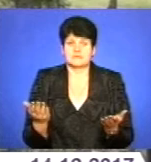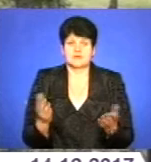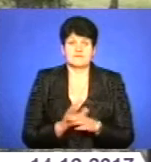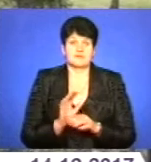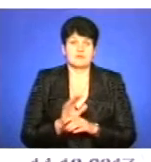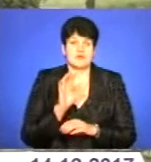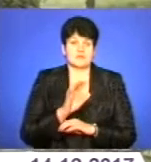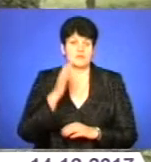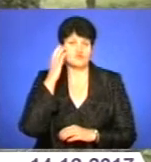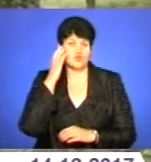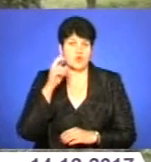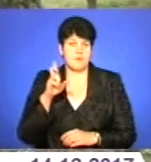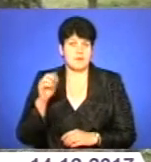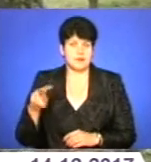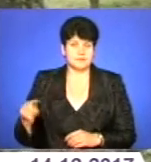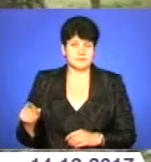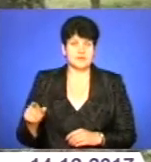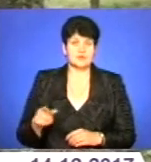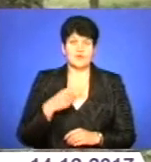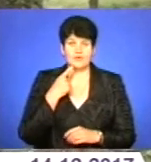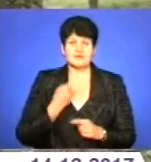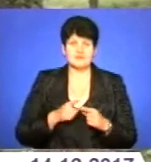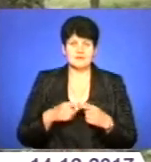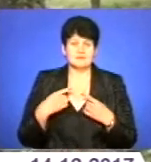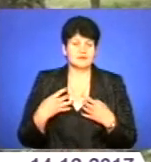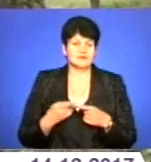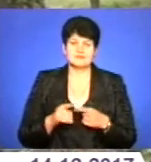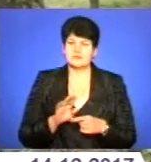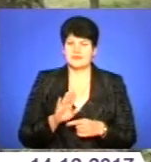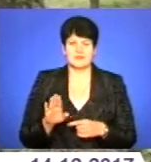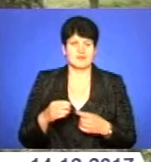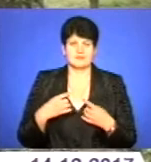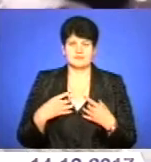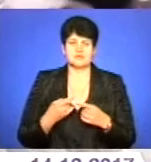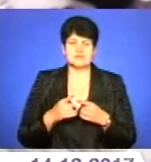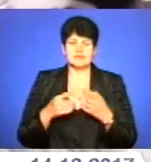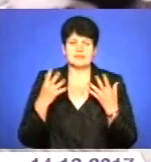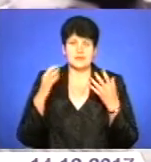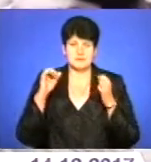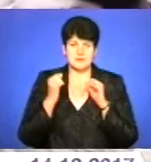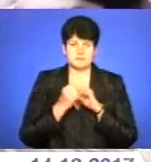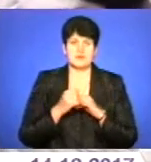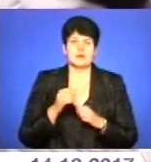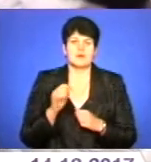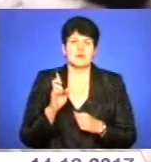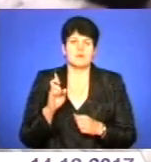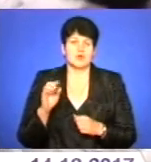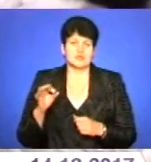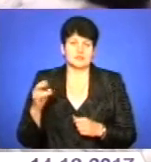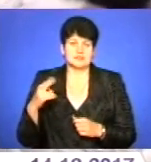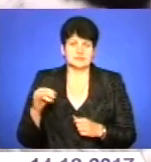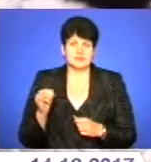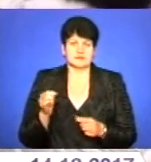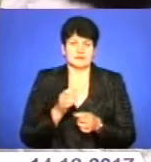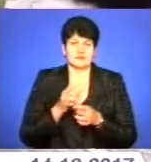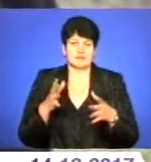відправили на Чорнобиль. То кажуть, свято, то ніяке не свято, то є день пам'яті. Богдан Азалишин – ветеран ядерних